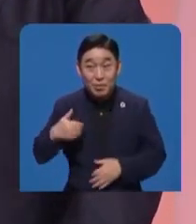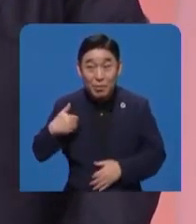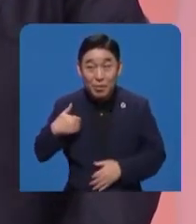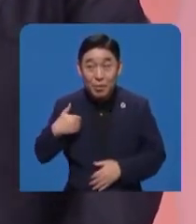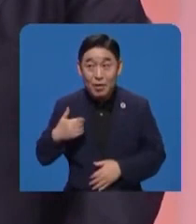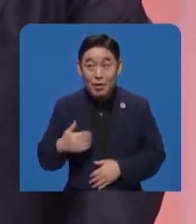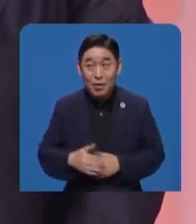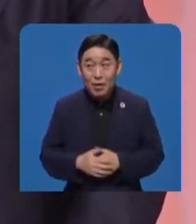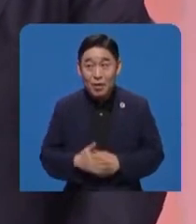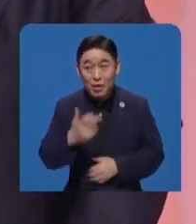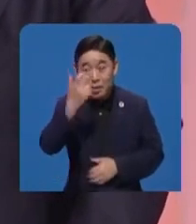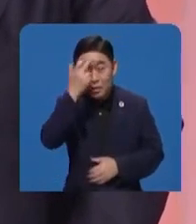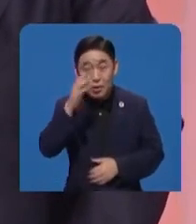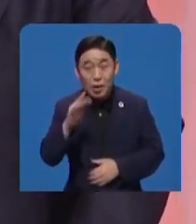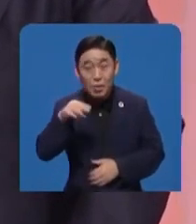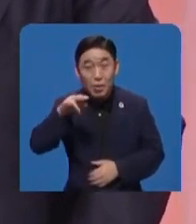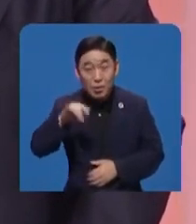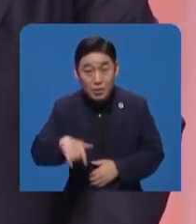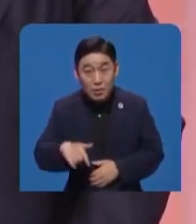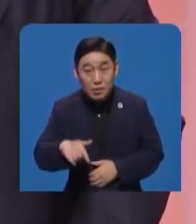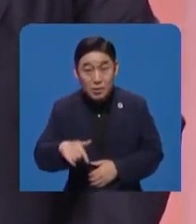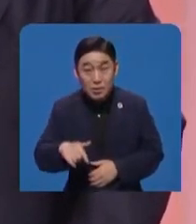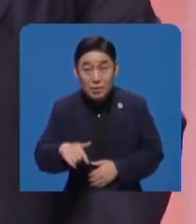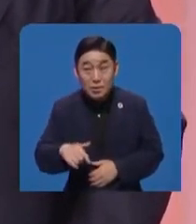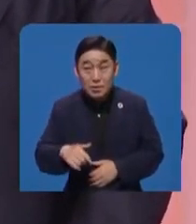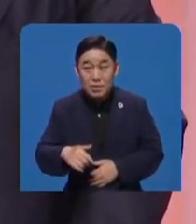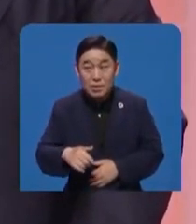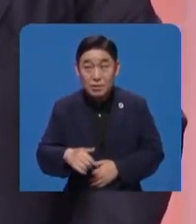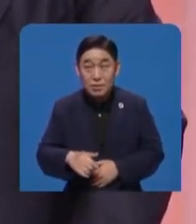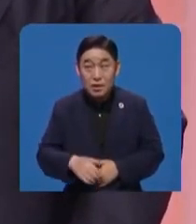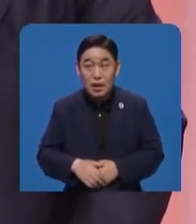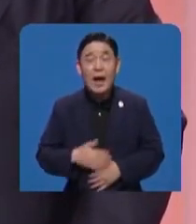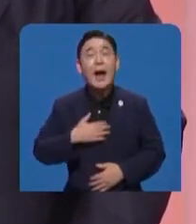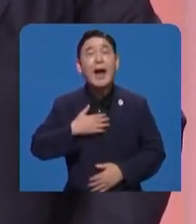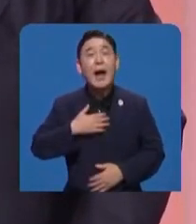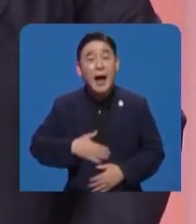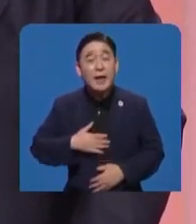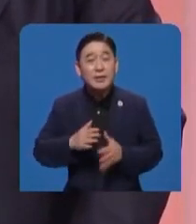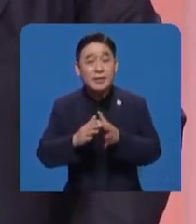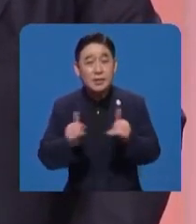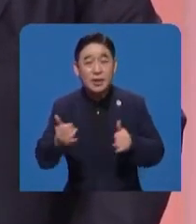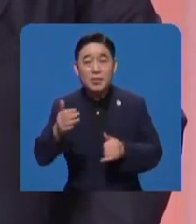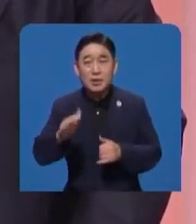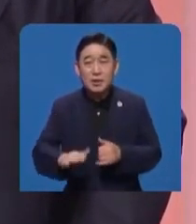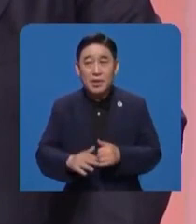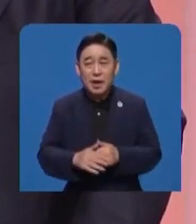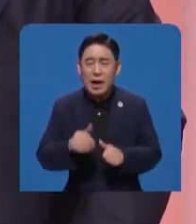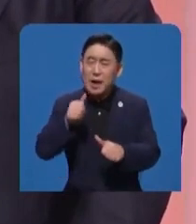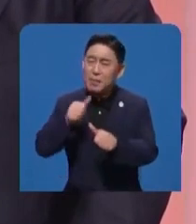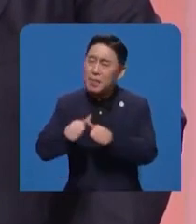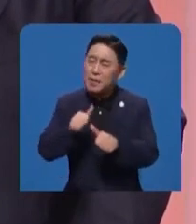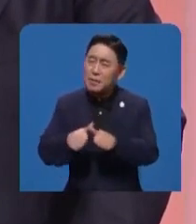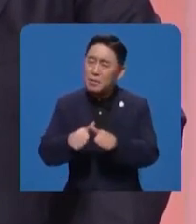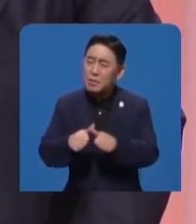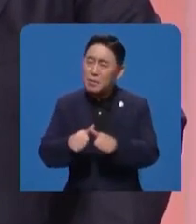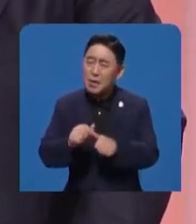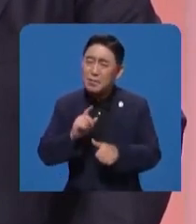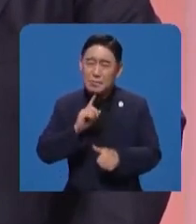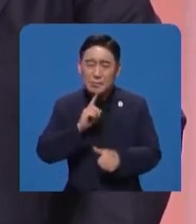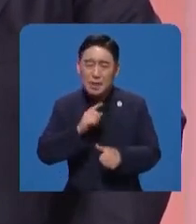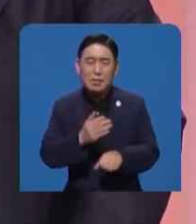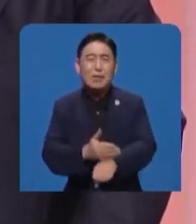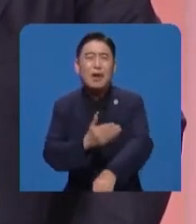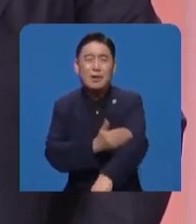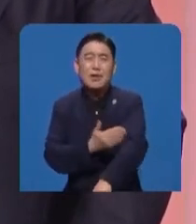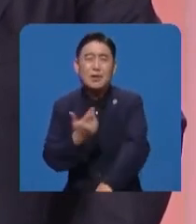모르시는구만요. 최보식 뭐 예, 그분 예. 모르시는 분이구만. 아니요. 제가 알긴 하는데요. 예. 무슨 멘토니 하는 얘기는 알겠습니다.